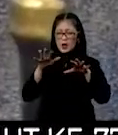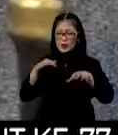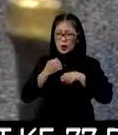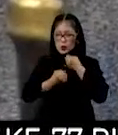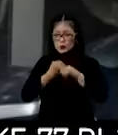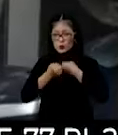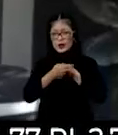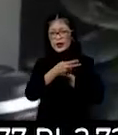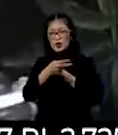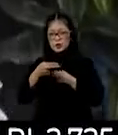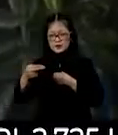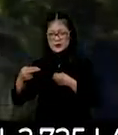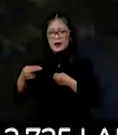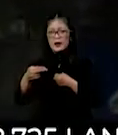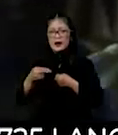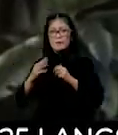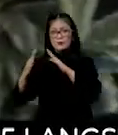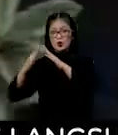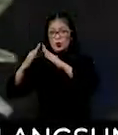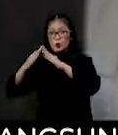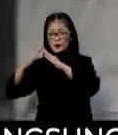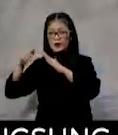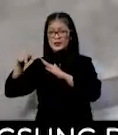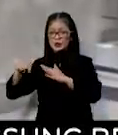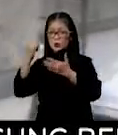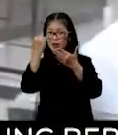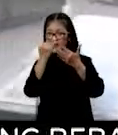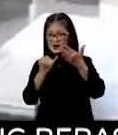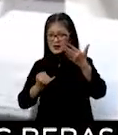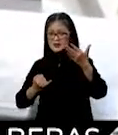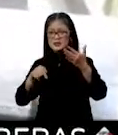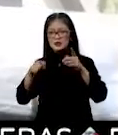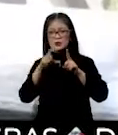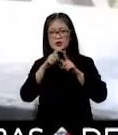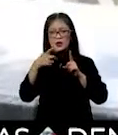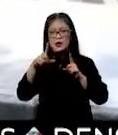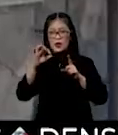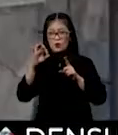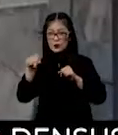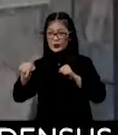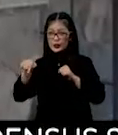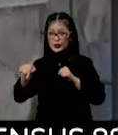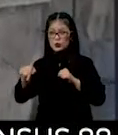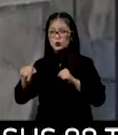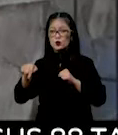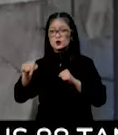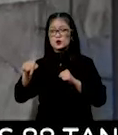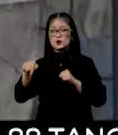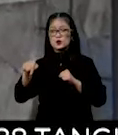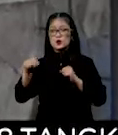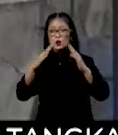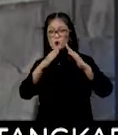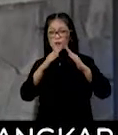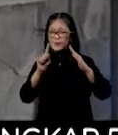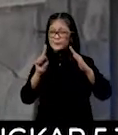Indonesia. Rumah bergaya Art Deco ini merupakan kediaman pertama Ibu Inggit Garnasih setelah menikah dengan Presiden pertama